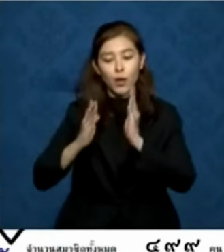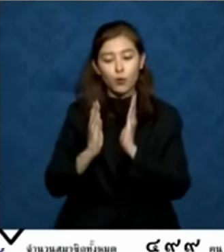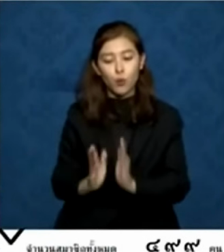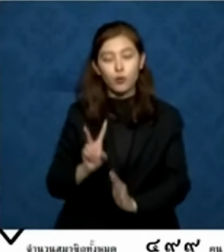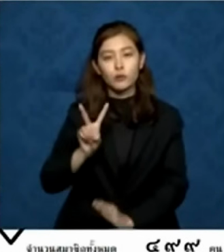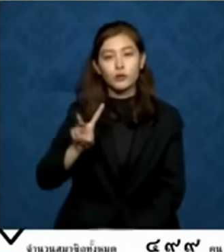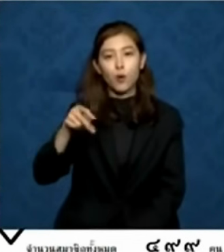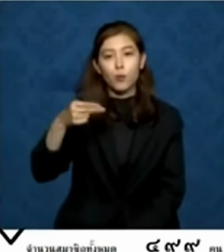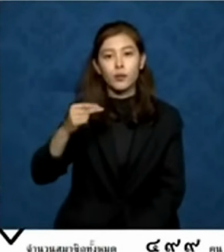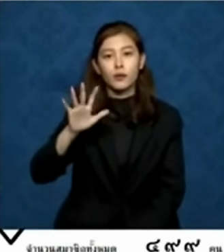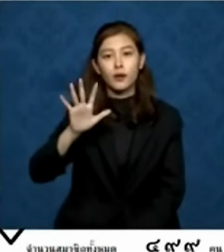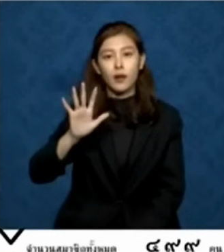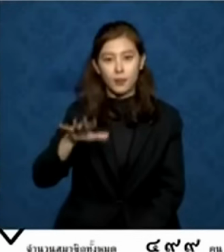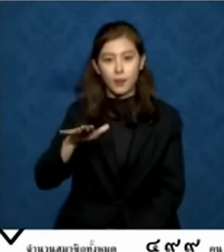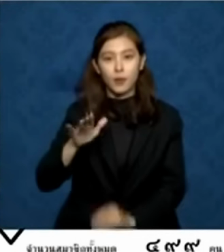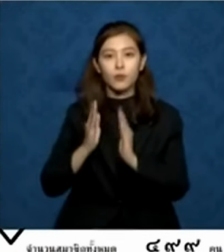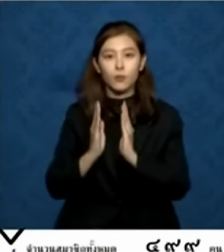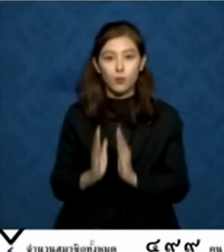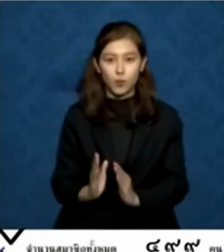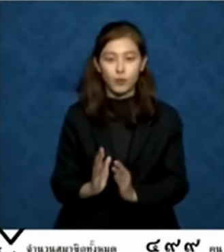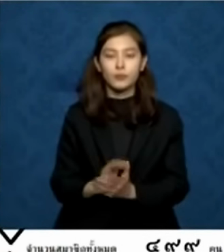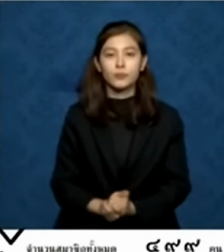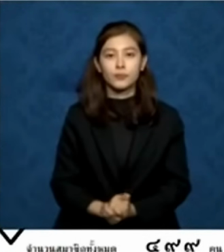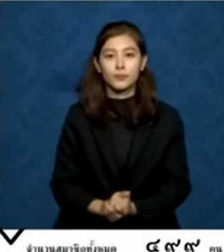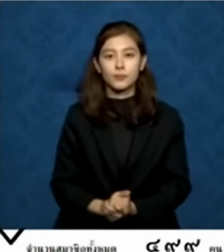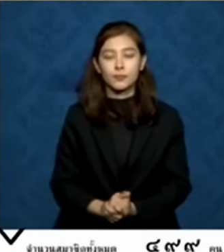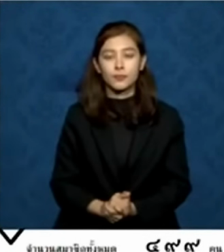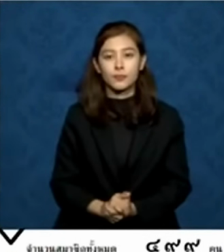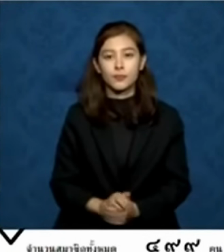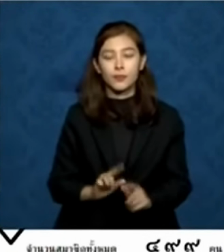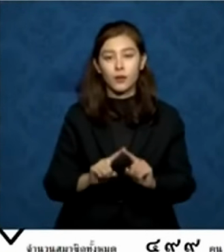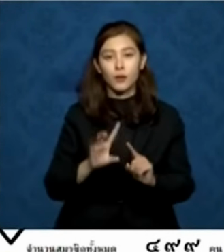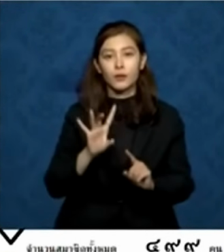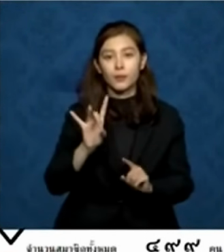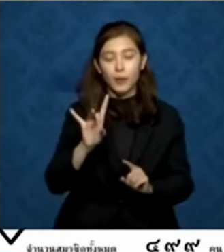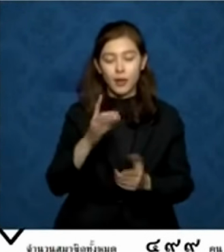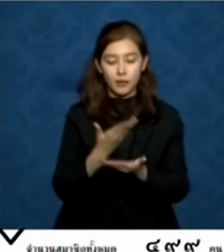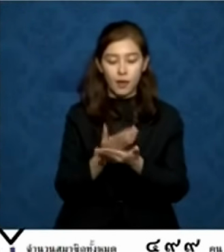ข้อ8การสร้างหลักประกันทางสังคมงบประมาณ